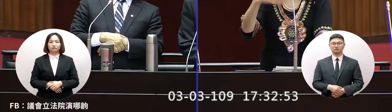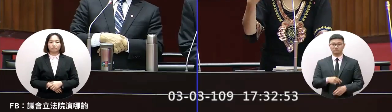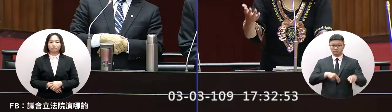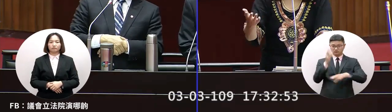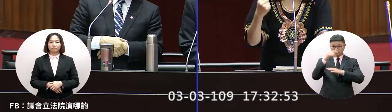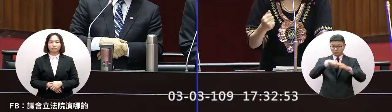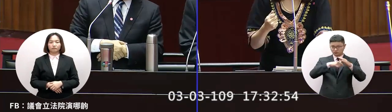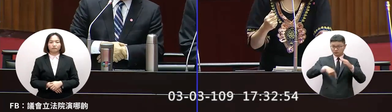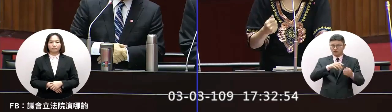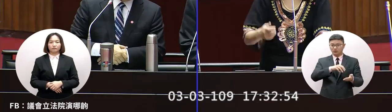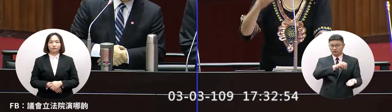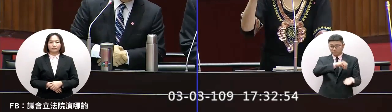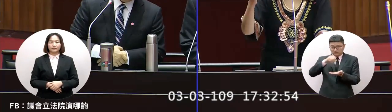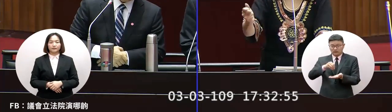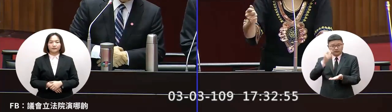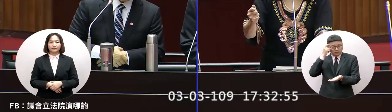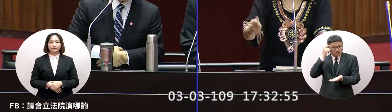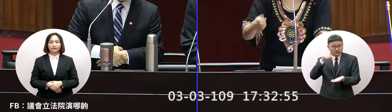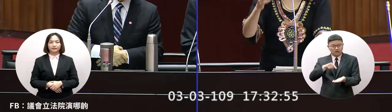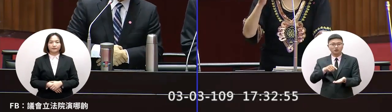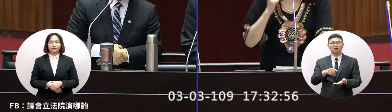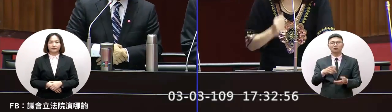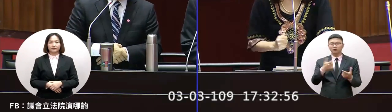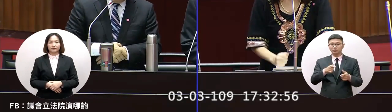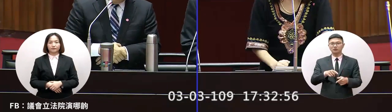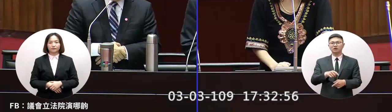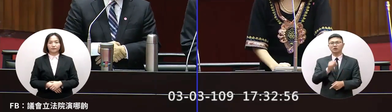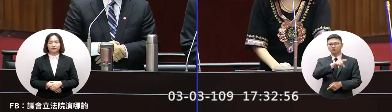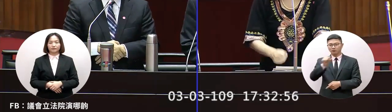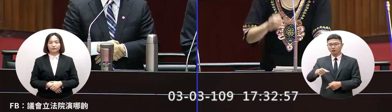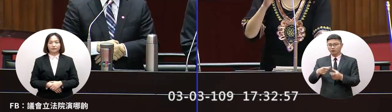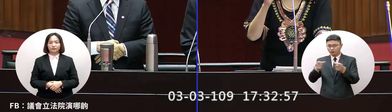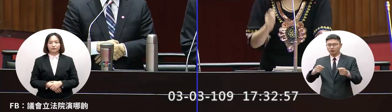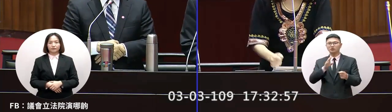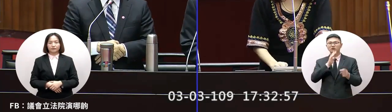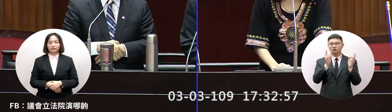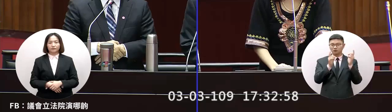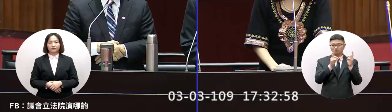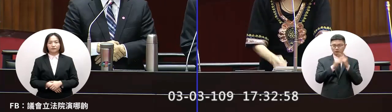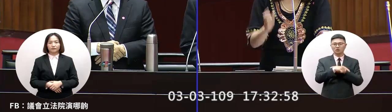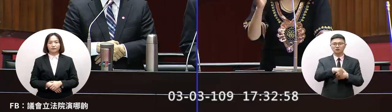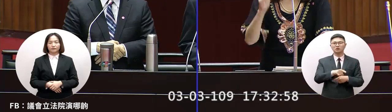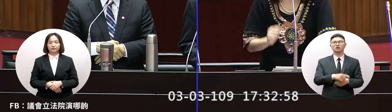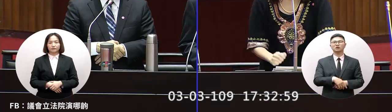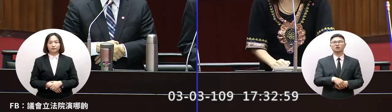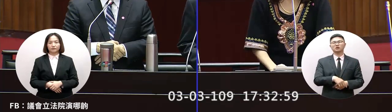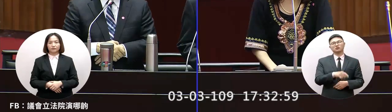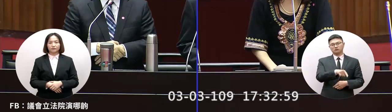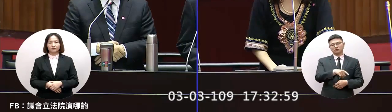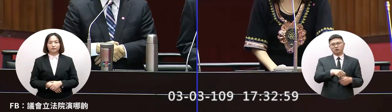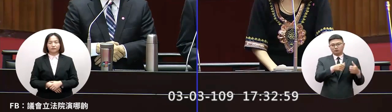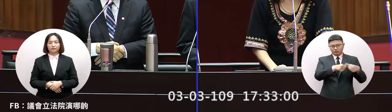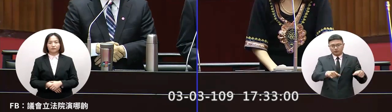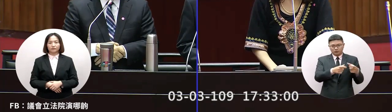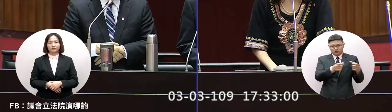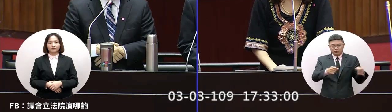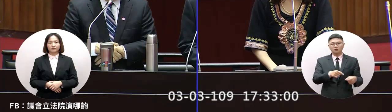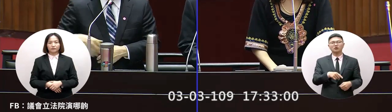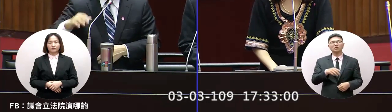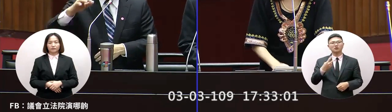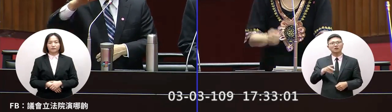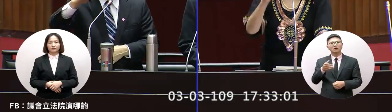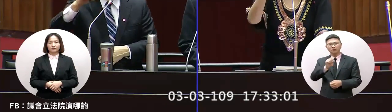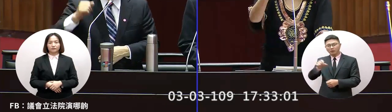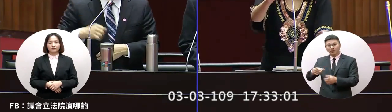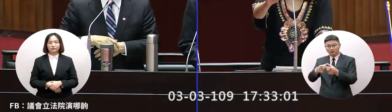政院所提出来的理由，为什么不是消费券？为什么是振兴抵用券？但是消费券黑马是十年前、十多年前的代志